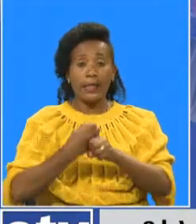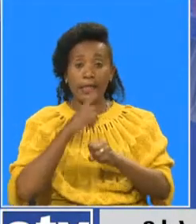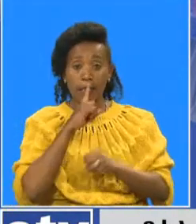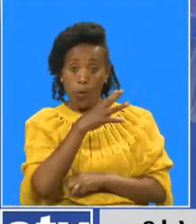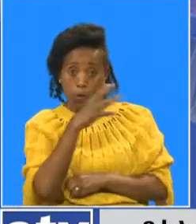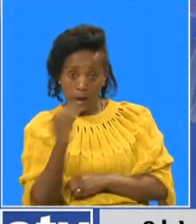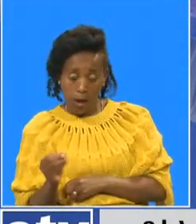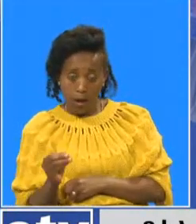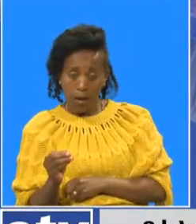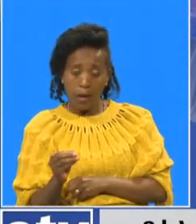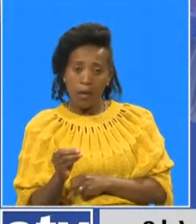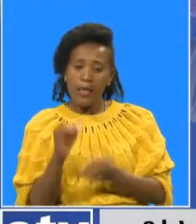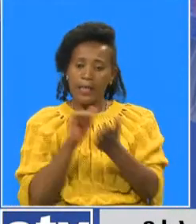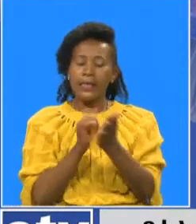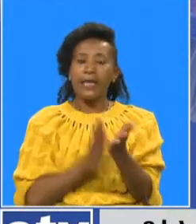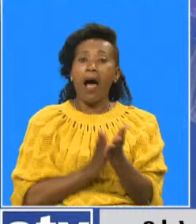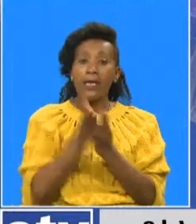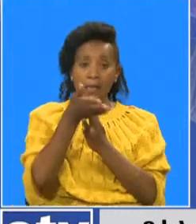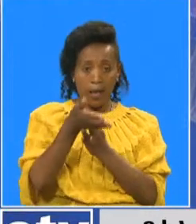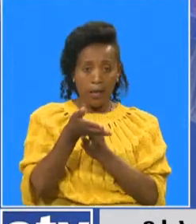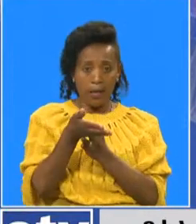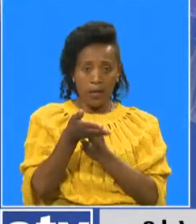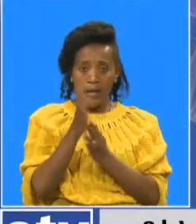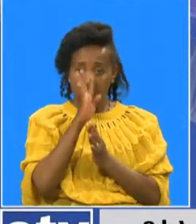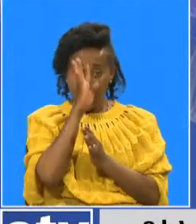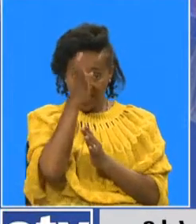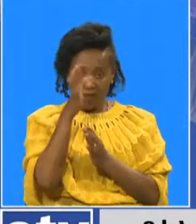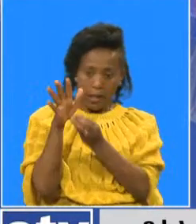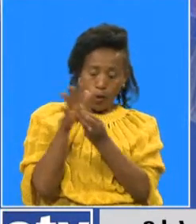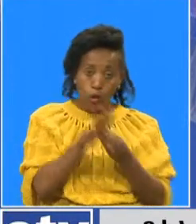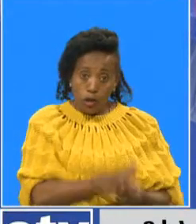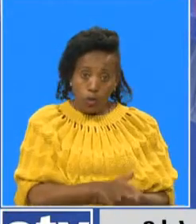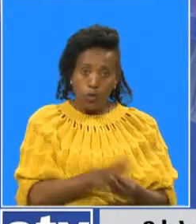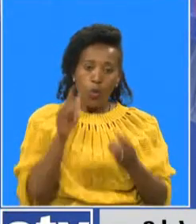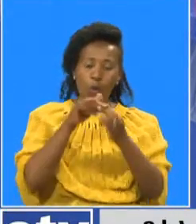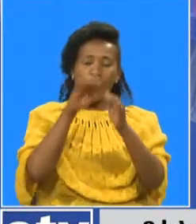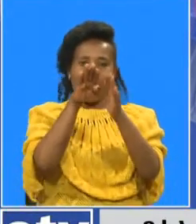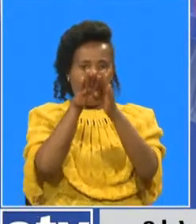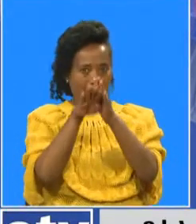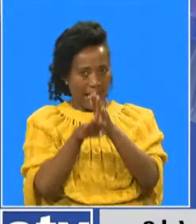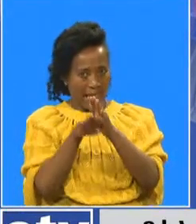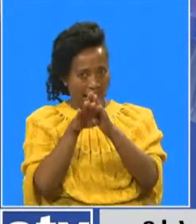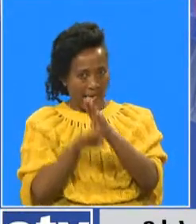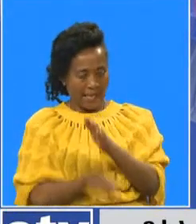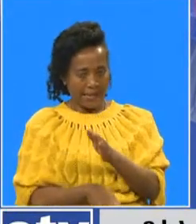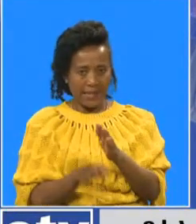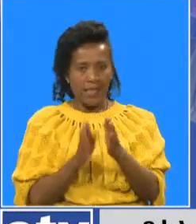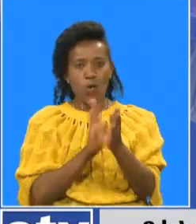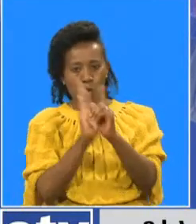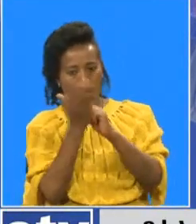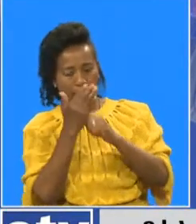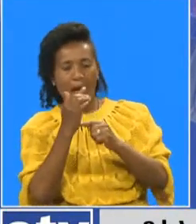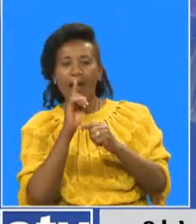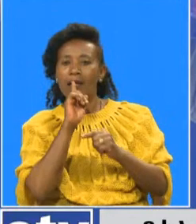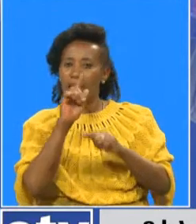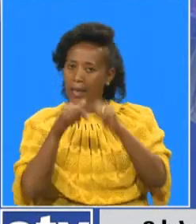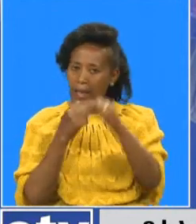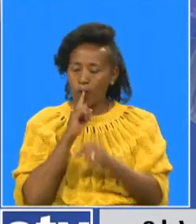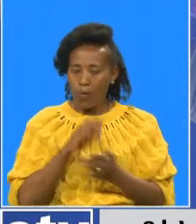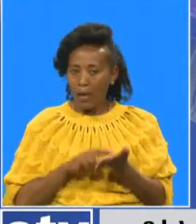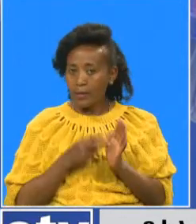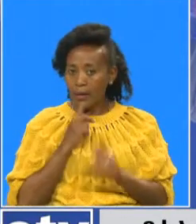የተሰራውና ከዚህ አንጻር የተፈጠረው ተጽኖ ወደ መቀነስ አዝማሚያ ነው ነው ማለት